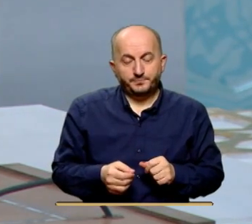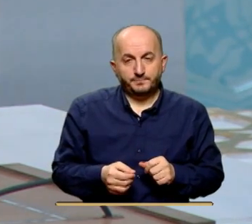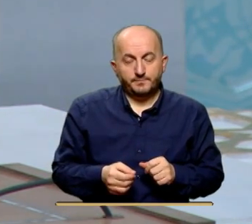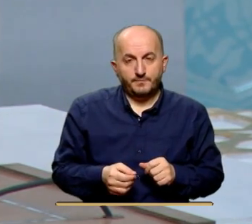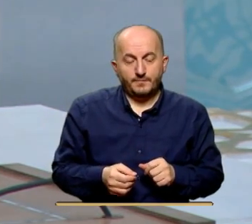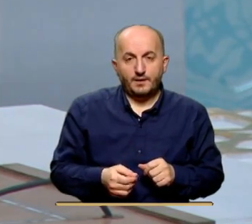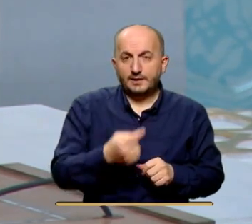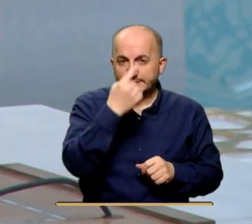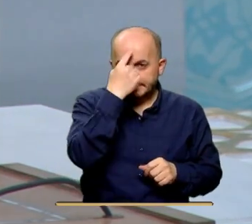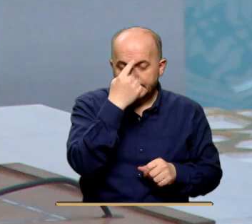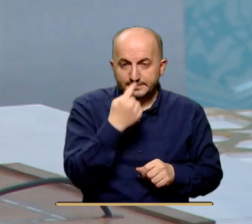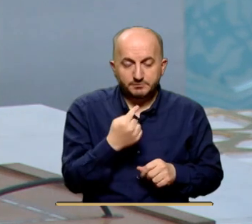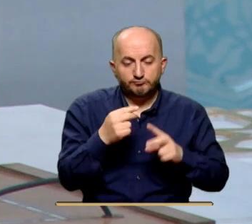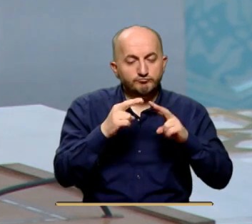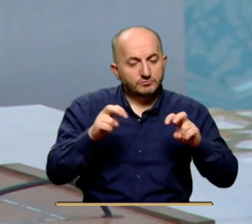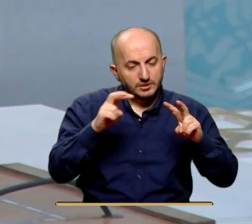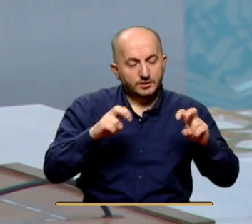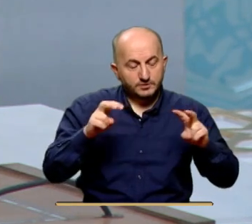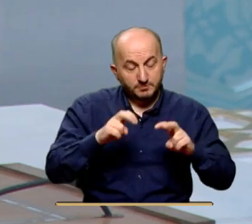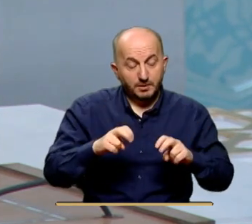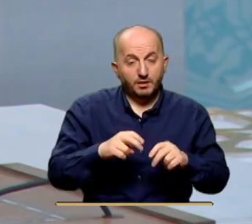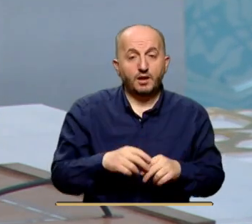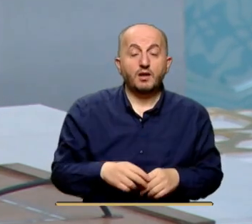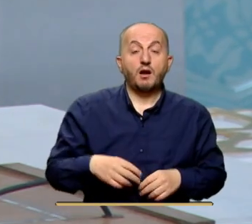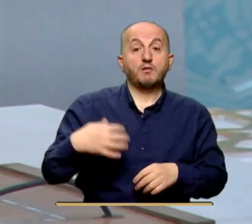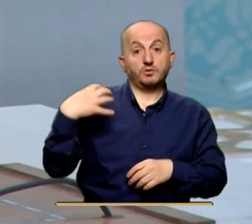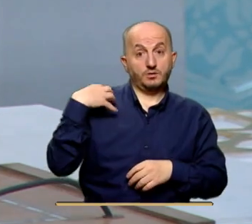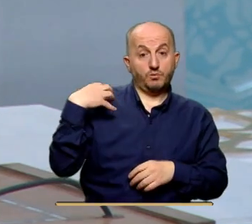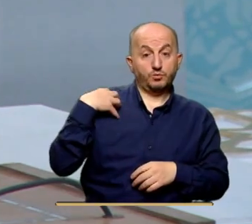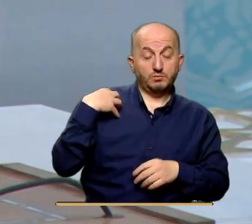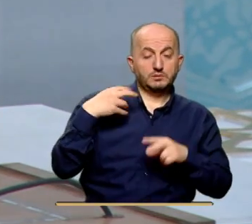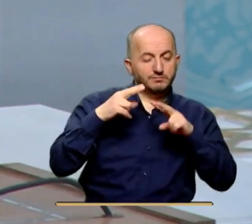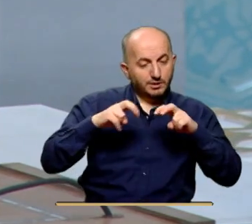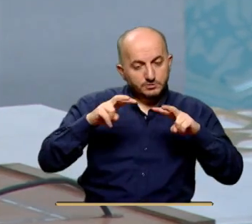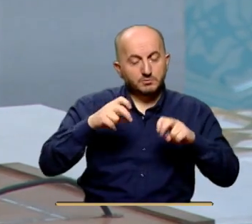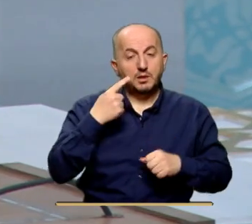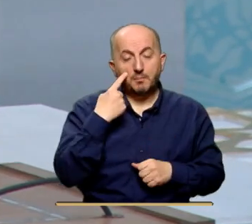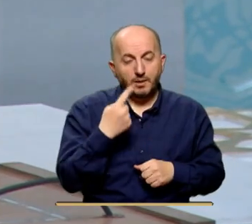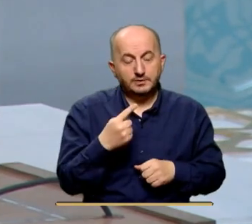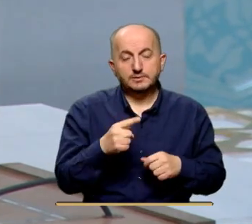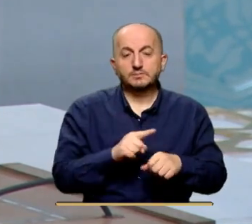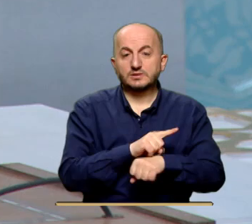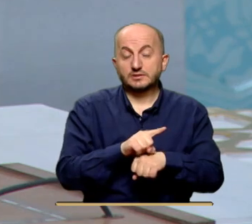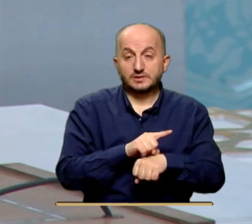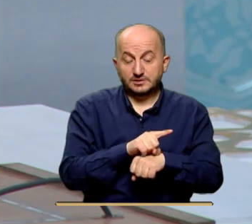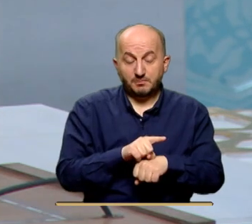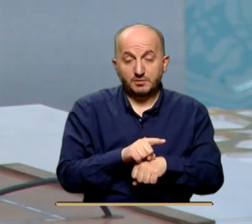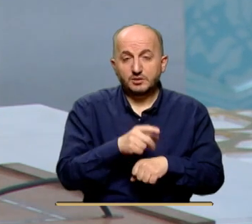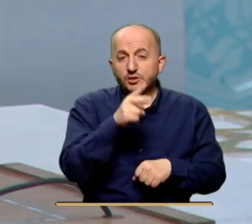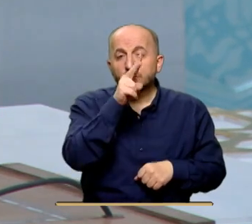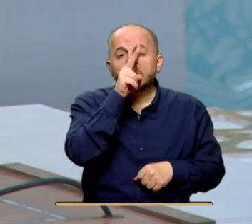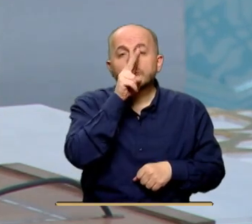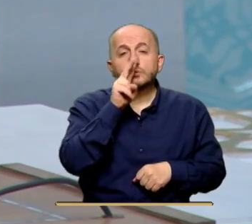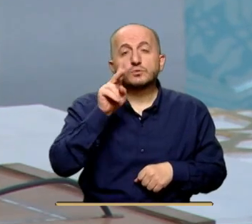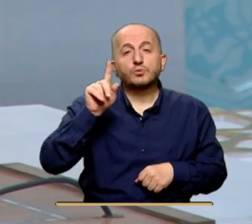resmi istatistiklere, Genelkurmay'ın istatistiklerine baktığımız zaman yaklaşık bu 214 bin